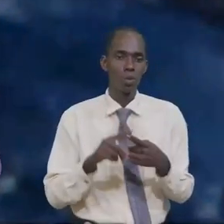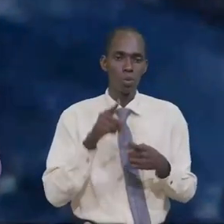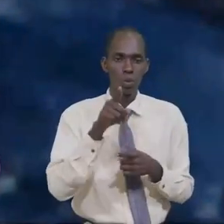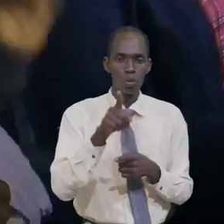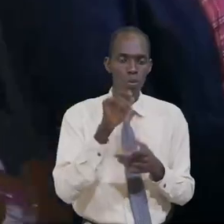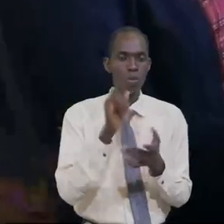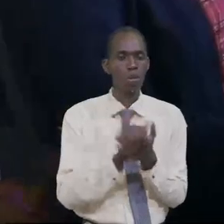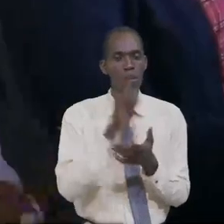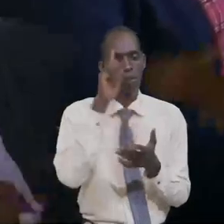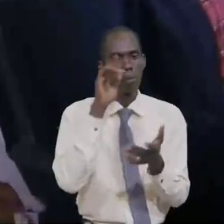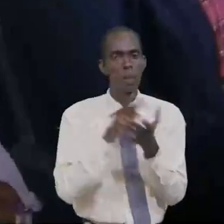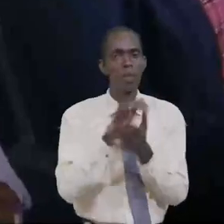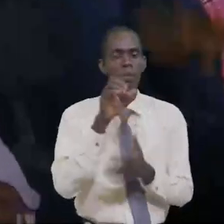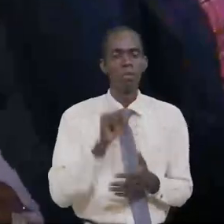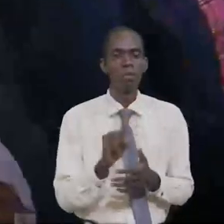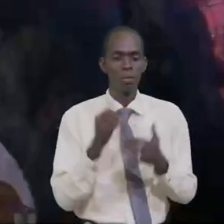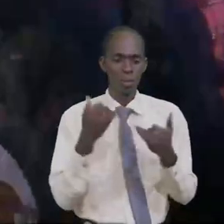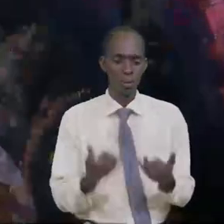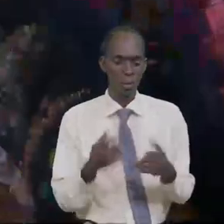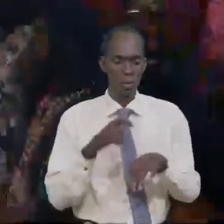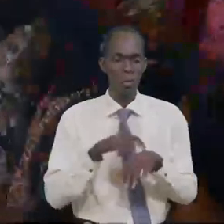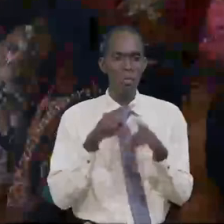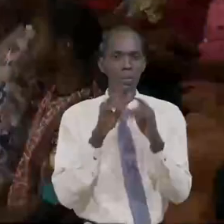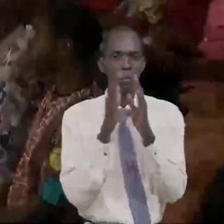la tête baissée les yeux fermés